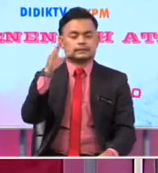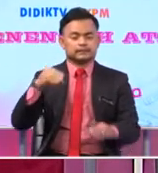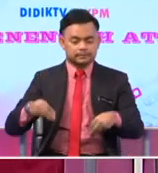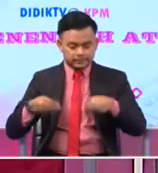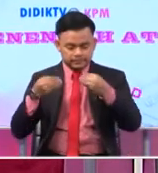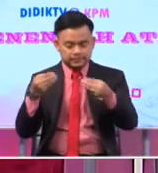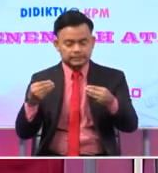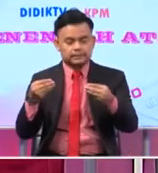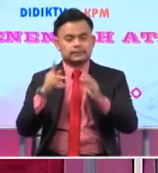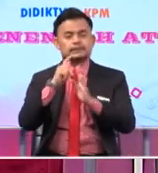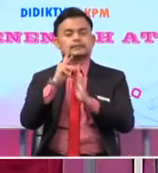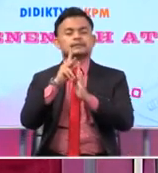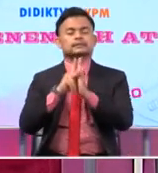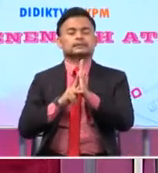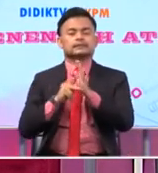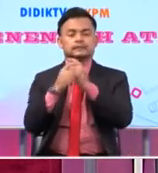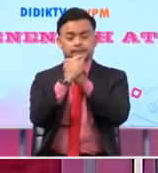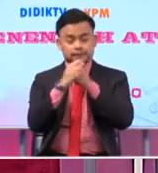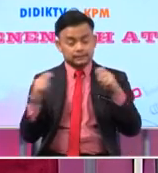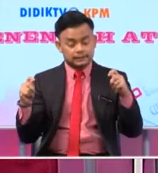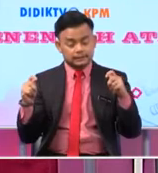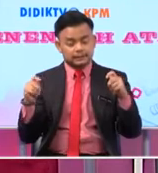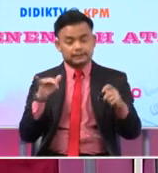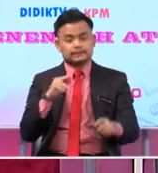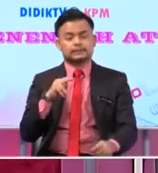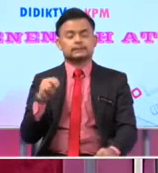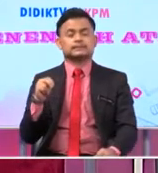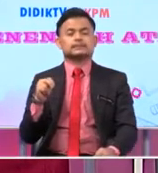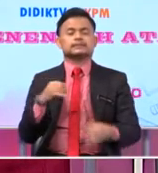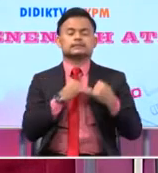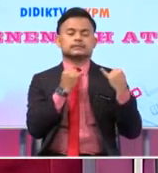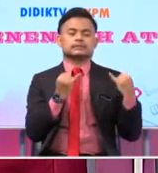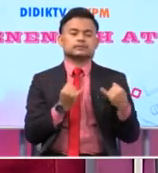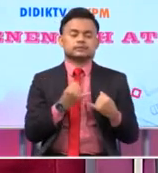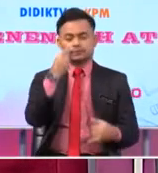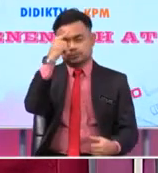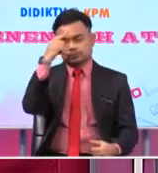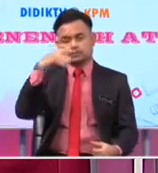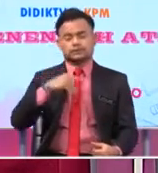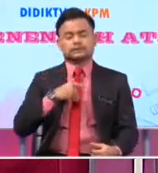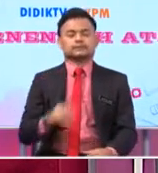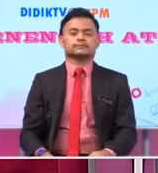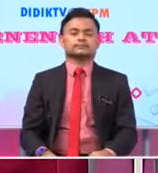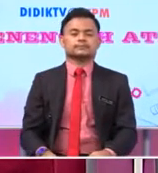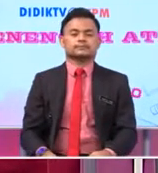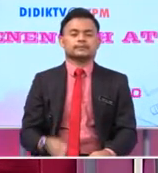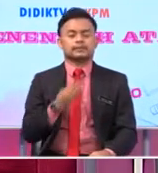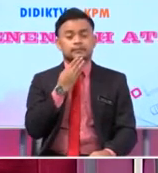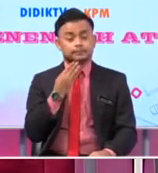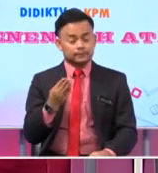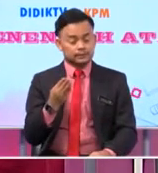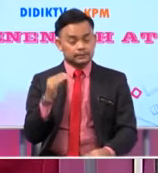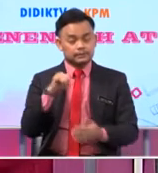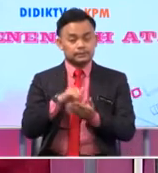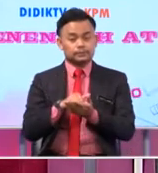jadi orang kata baik tuh percuma karena jadi baik petak salah n kisah terusnya